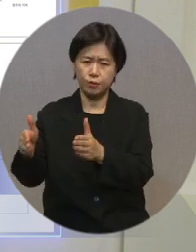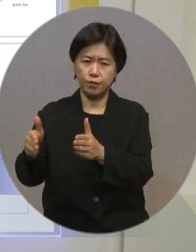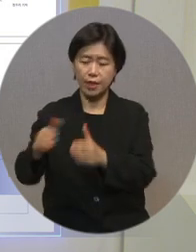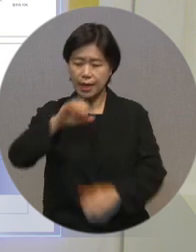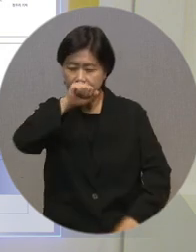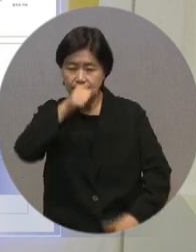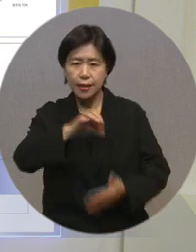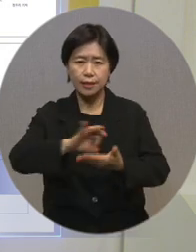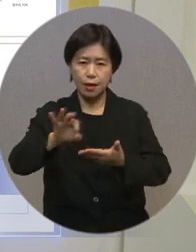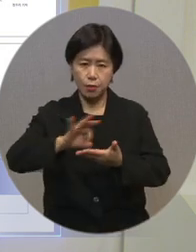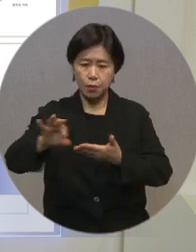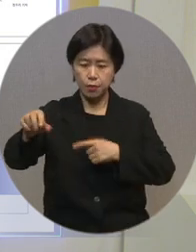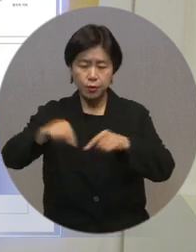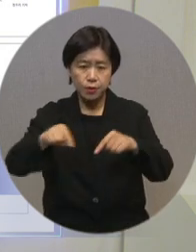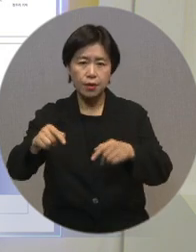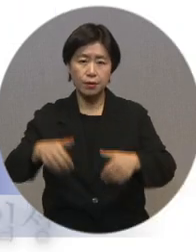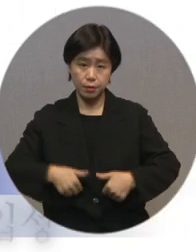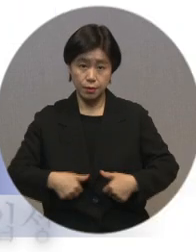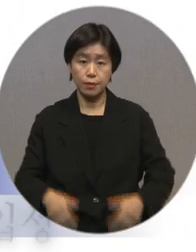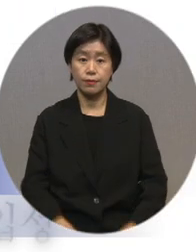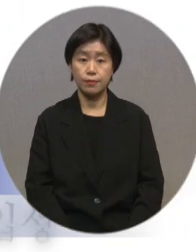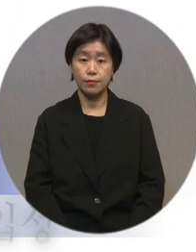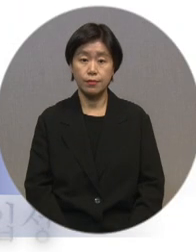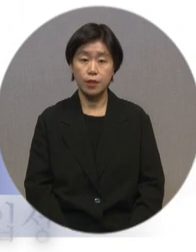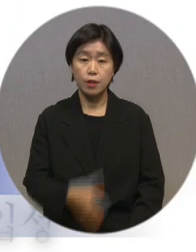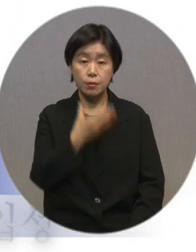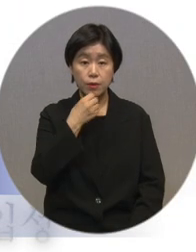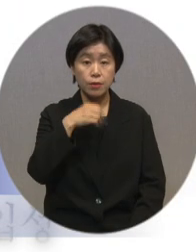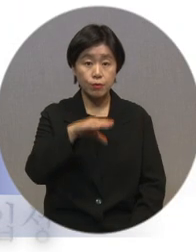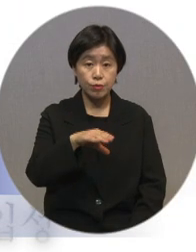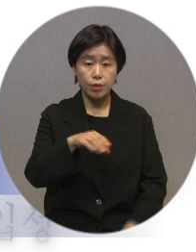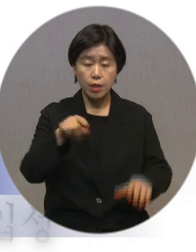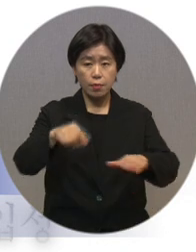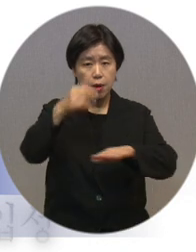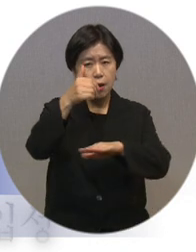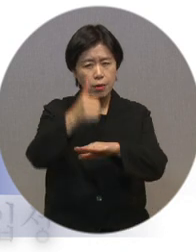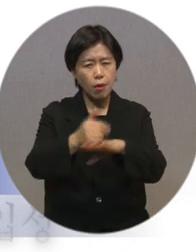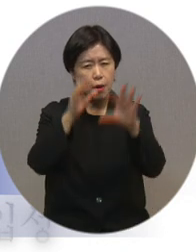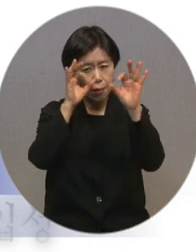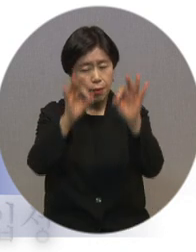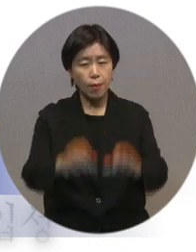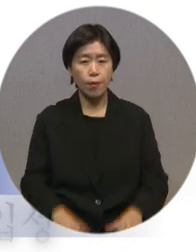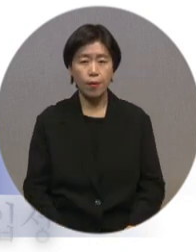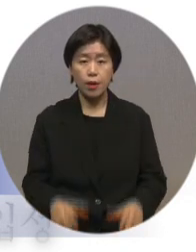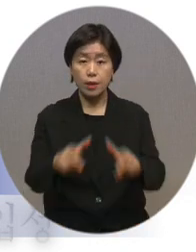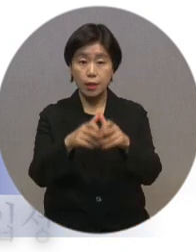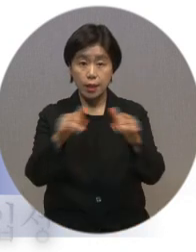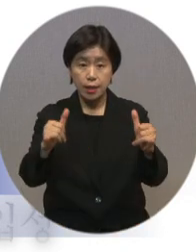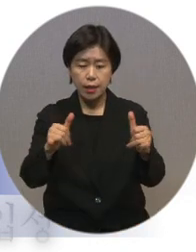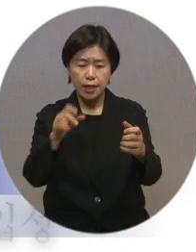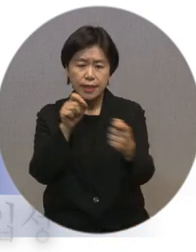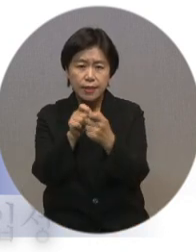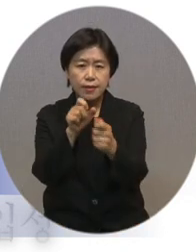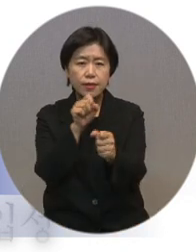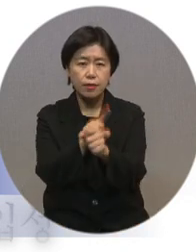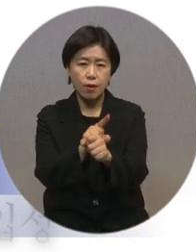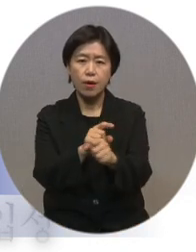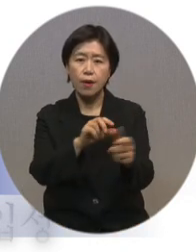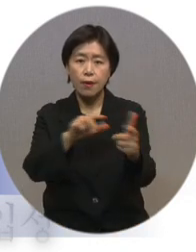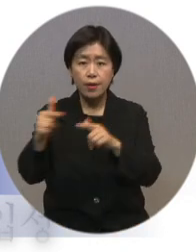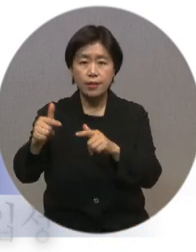정책 실현이 필요해 보입니다 한편 복지부는 이번 결과를 바탕으로 장 접근성 향상